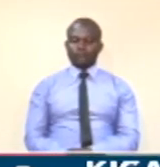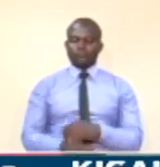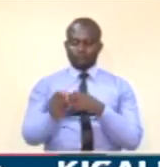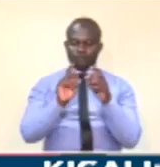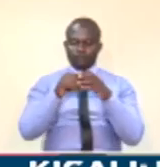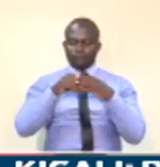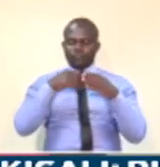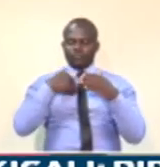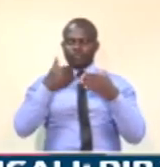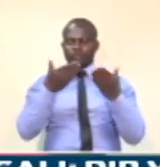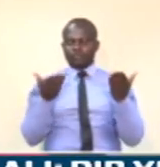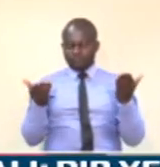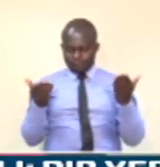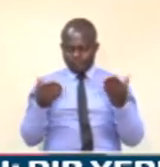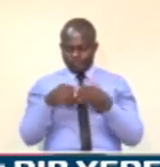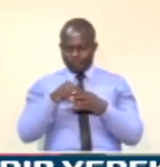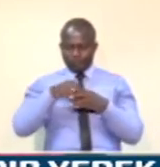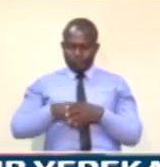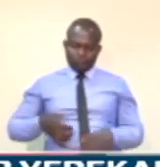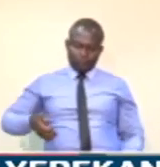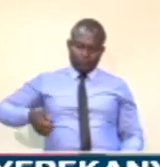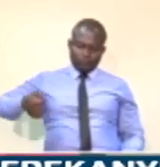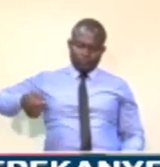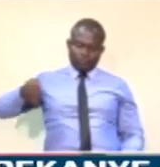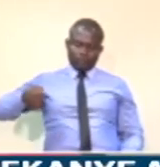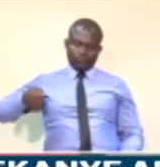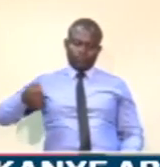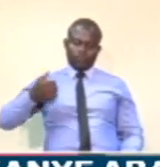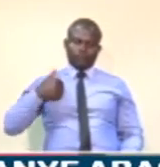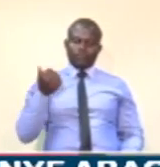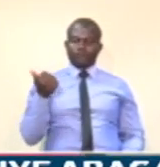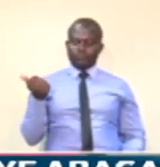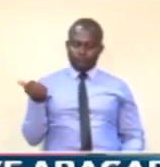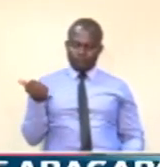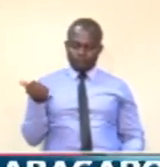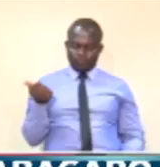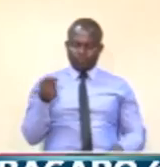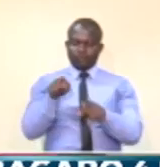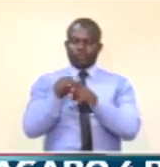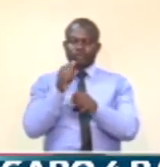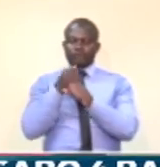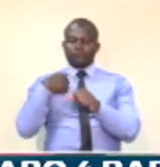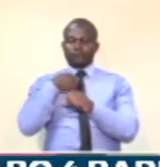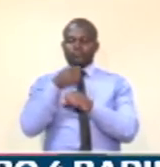bayashyize mu bikapu byabo bansaba rifti nk'abakozi